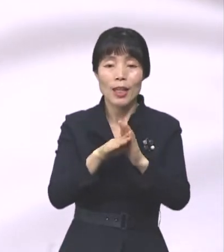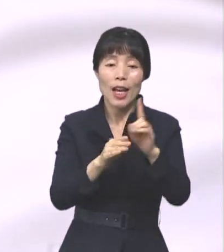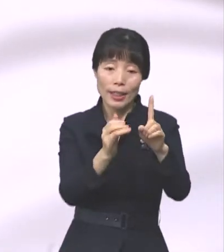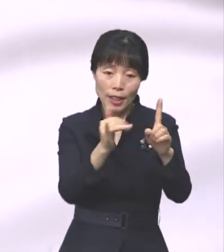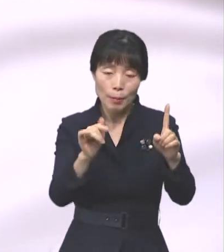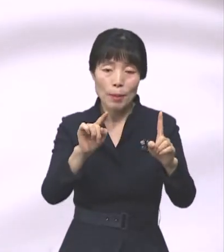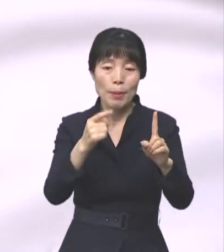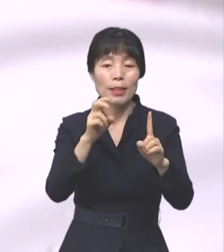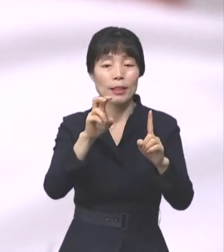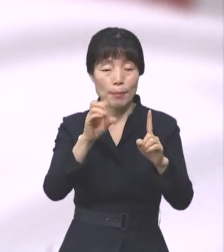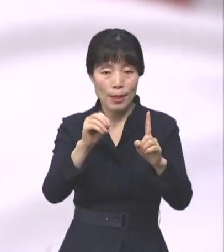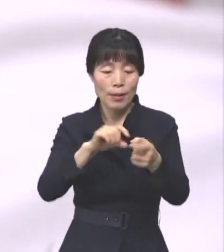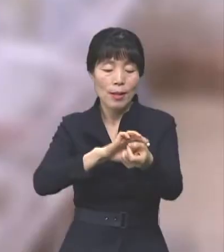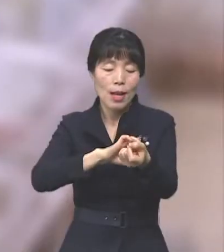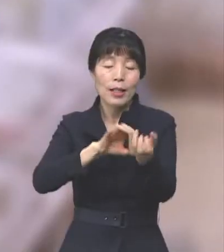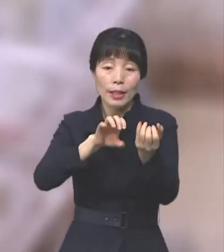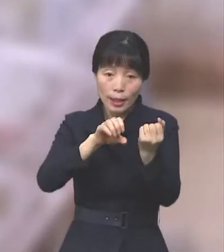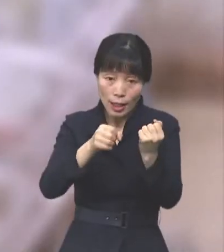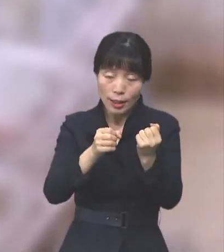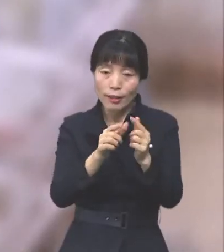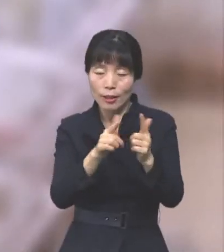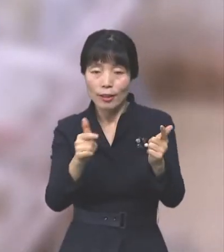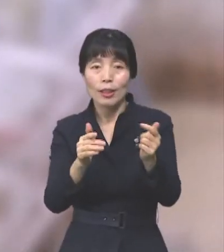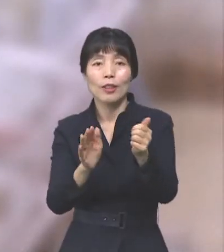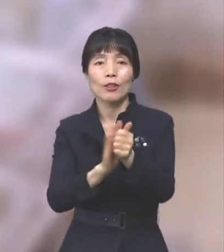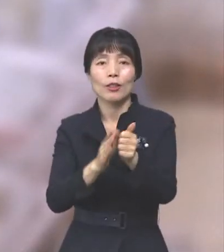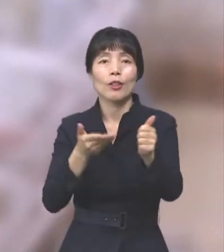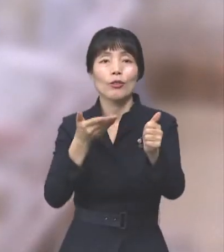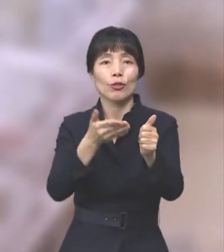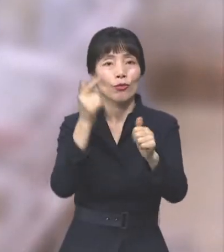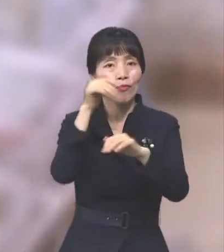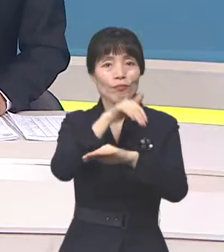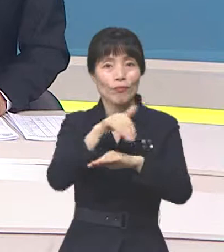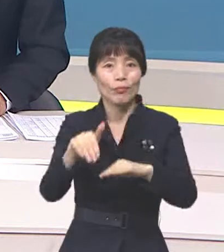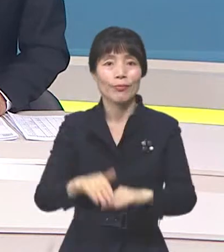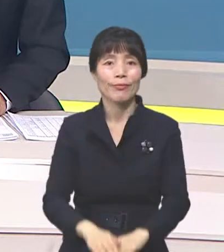내에서 한의학 난임 치료비를 지원합니다. 티브로드 뉴스 영입니다.